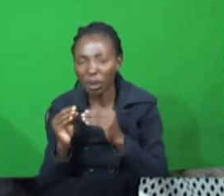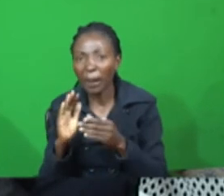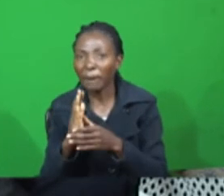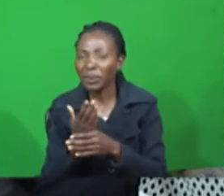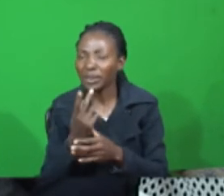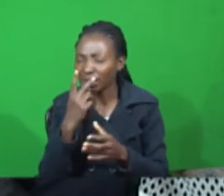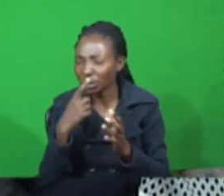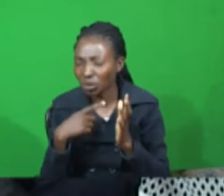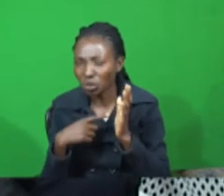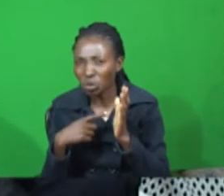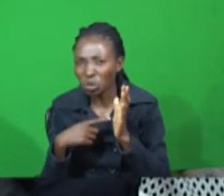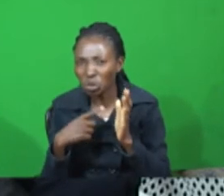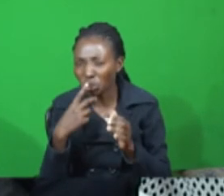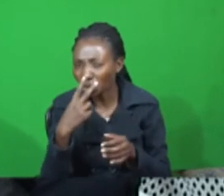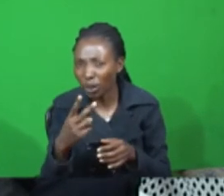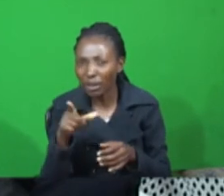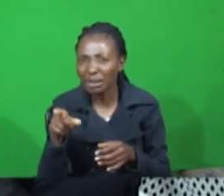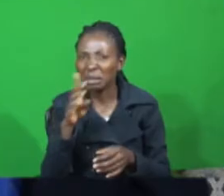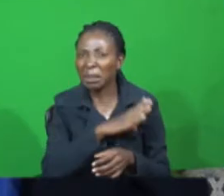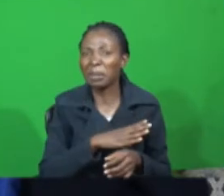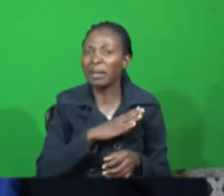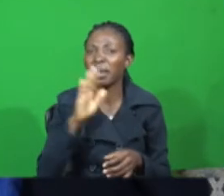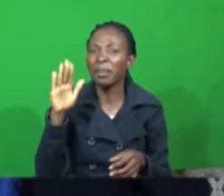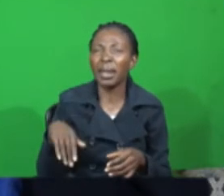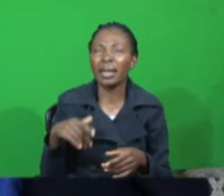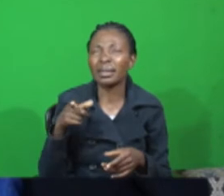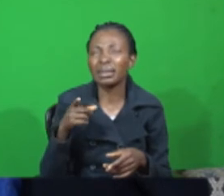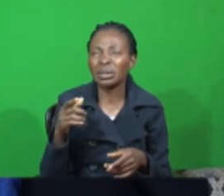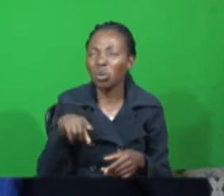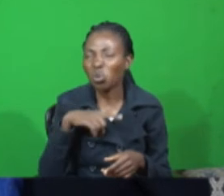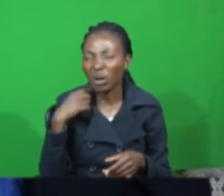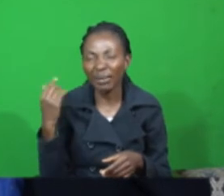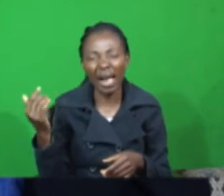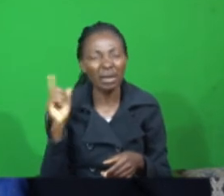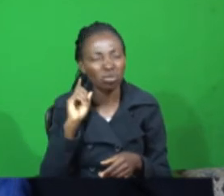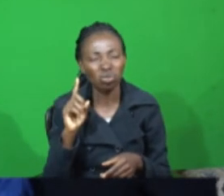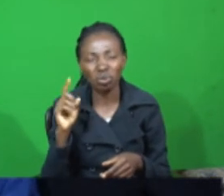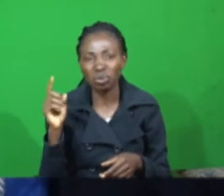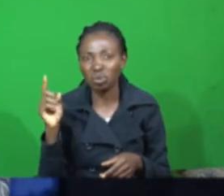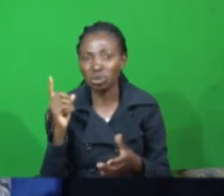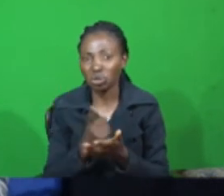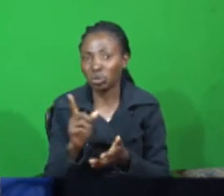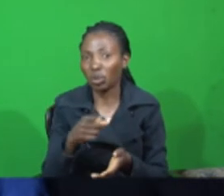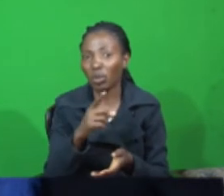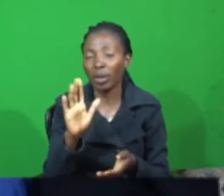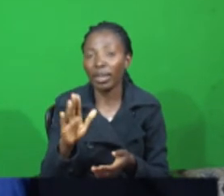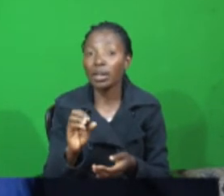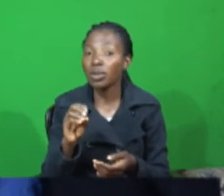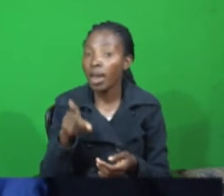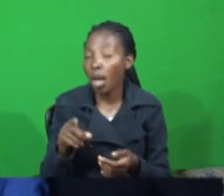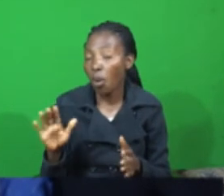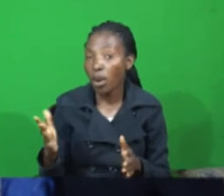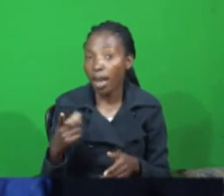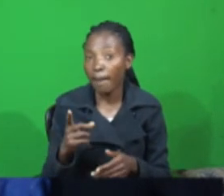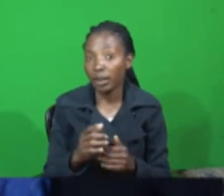Hunhu hwavakatovashamisa kuti mukadzi uyu aita nzenza. Zvikanzi ngapiswa. Urikuona zvaiitika kubetera